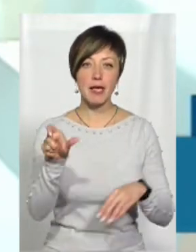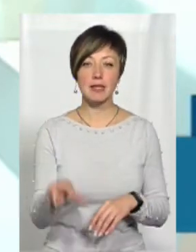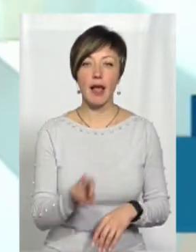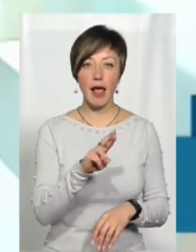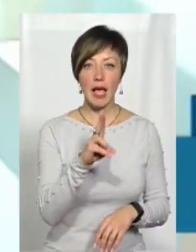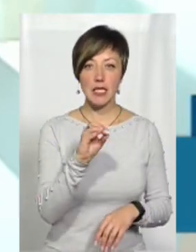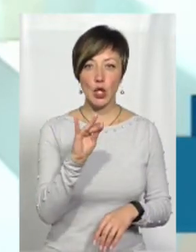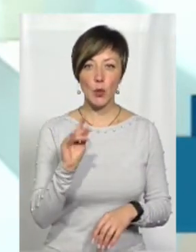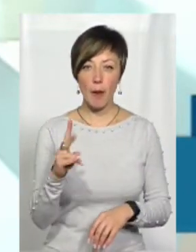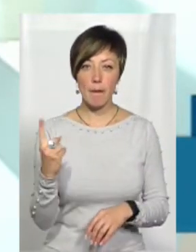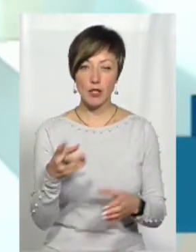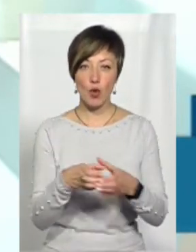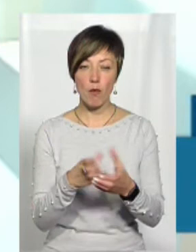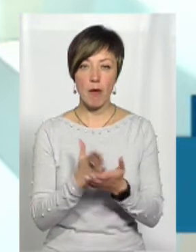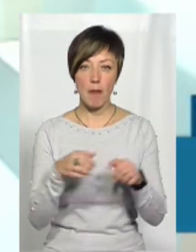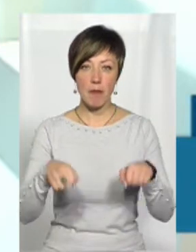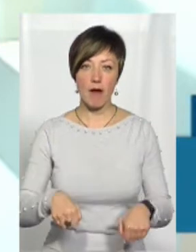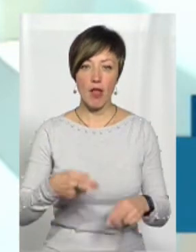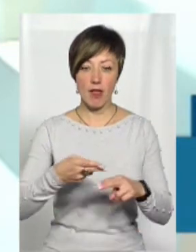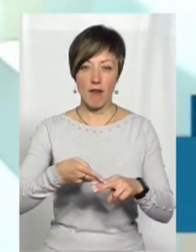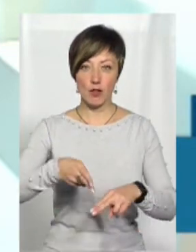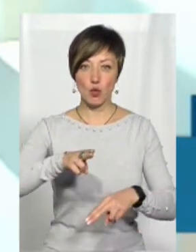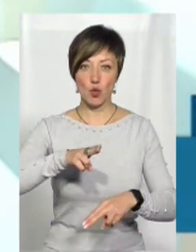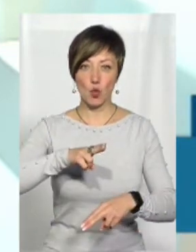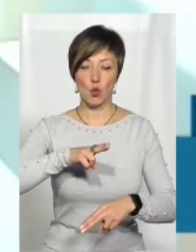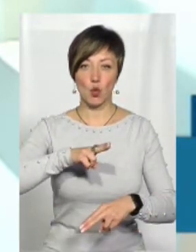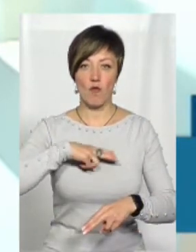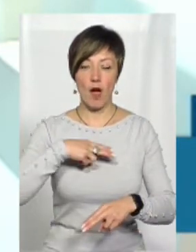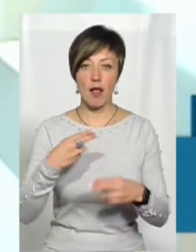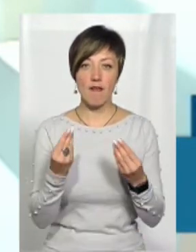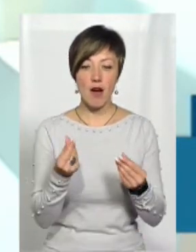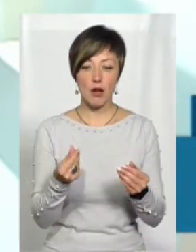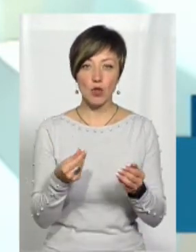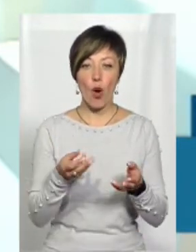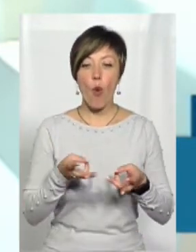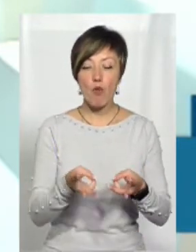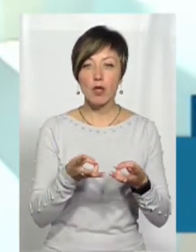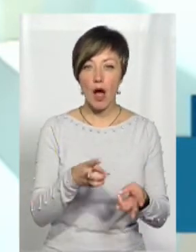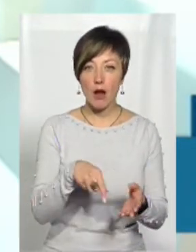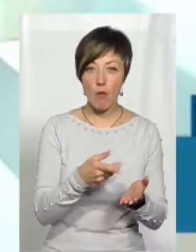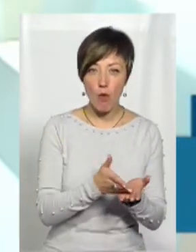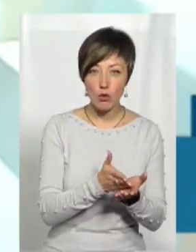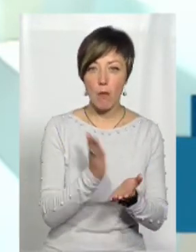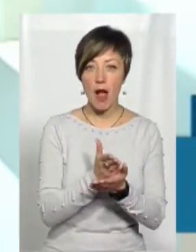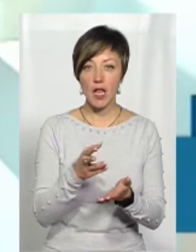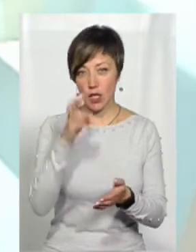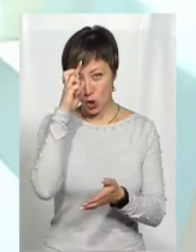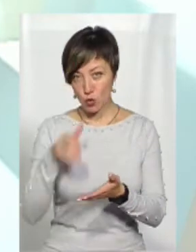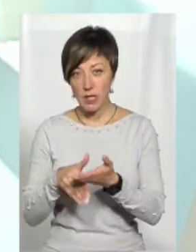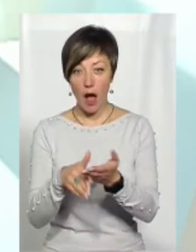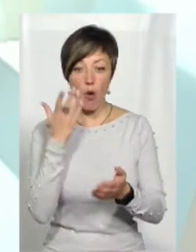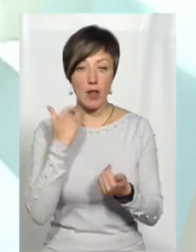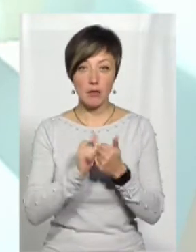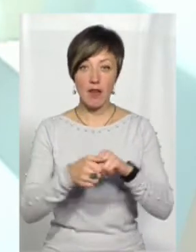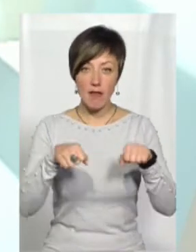б перша група мали право на відшкодування, значить, вартості комунальних послуг і мали субсидію. А потім, коли вже